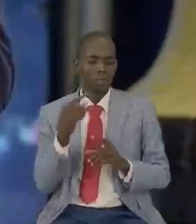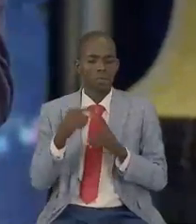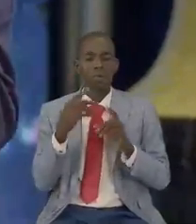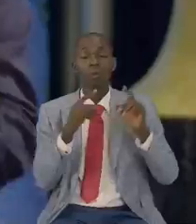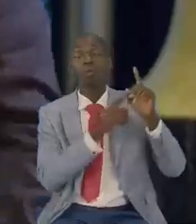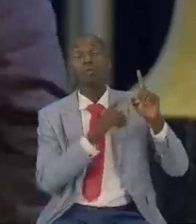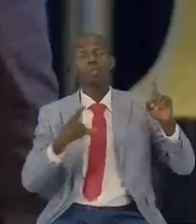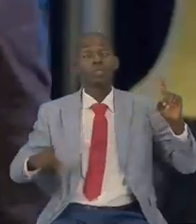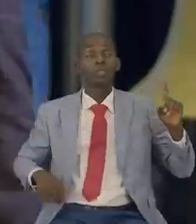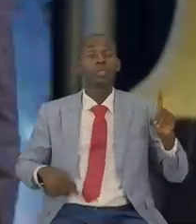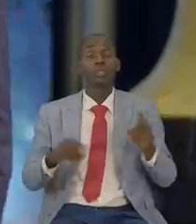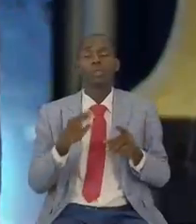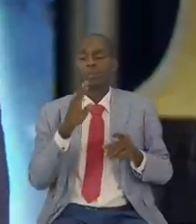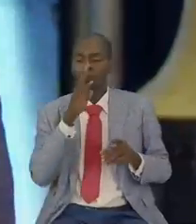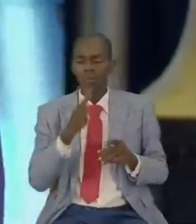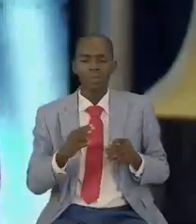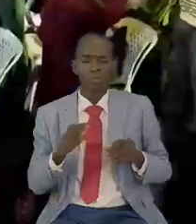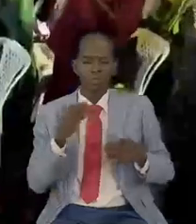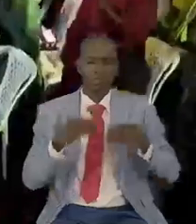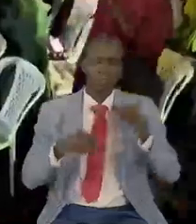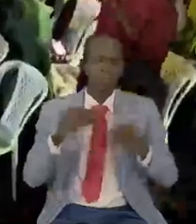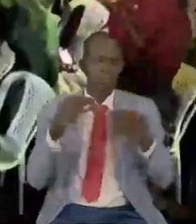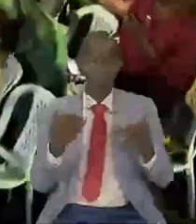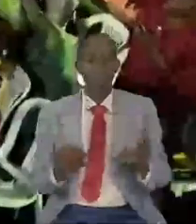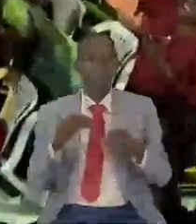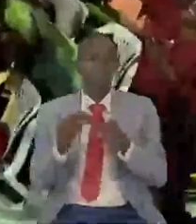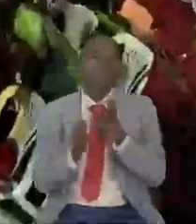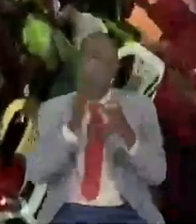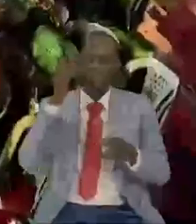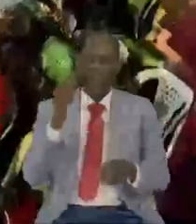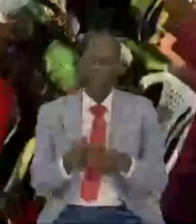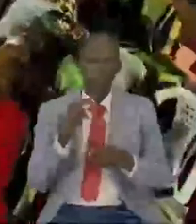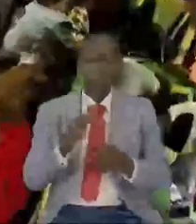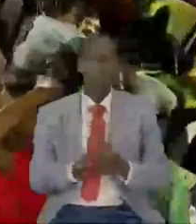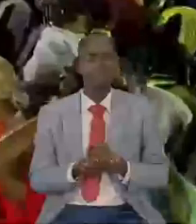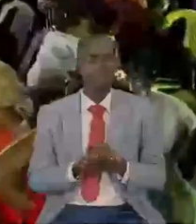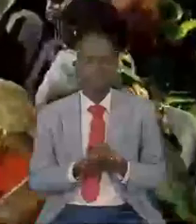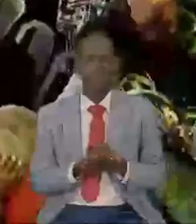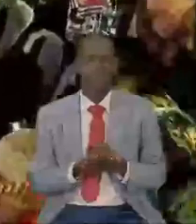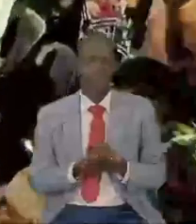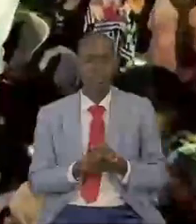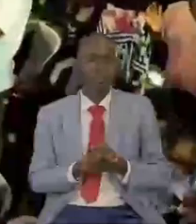Dieu. Soyez maintenant soudés, collés, guéris au nom de Jésus.